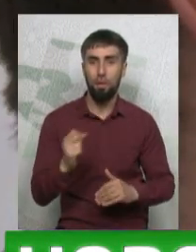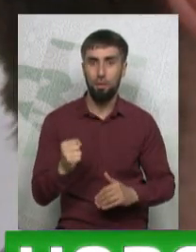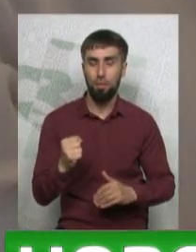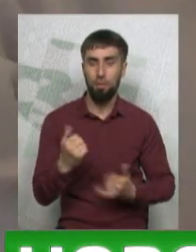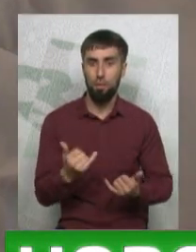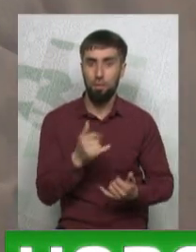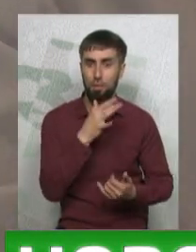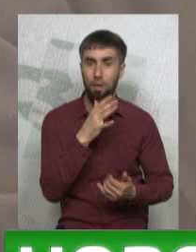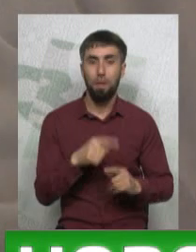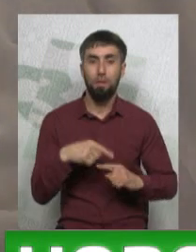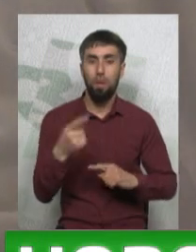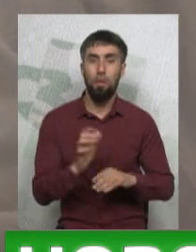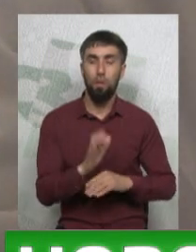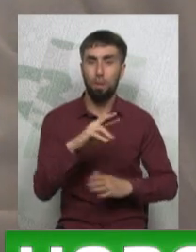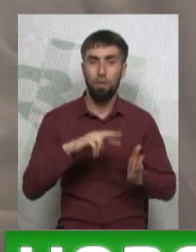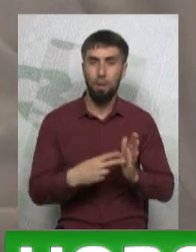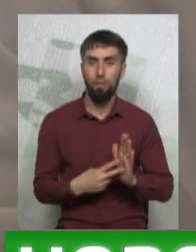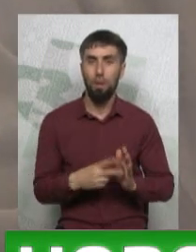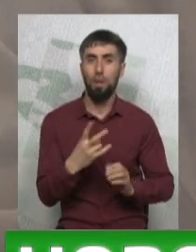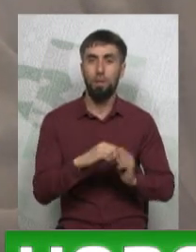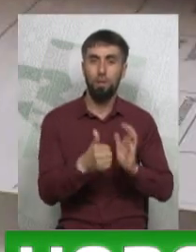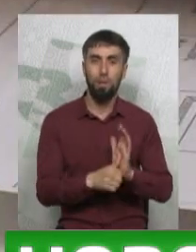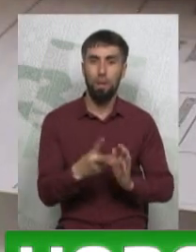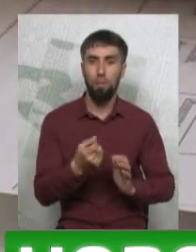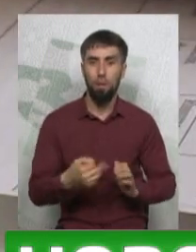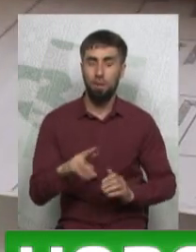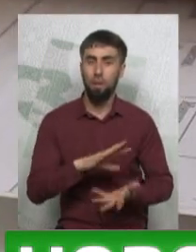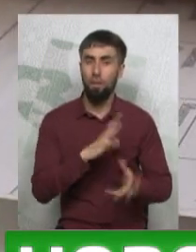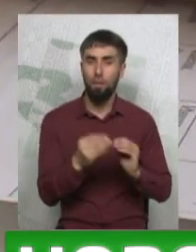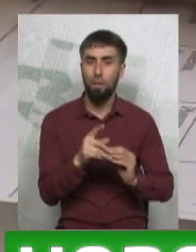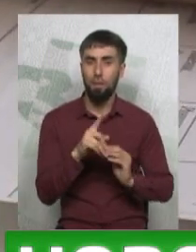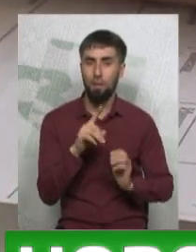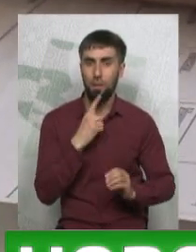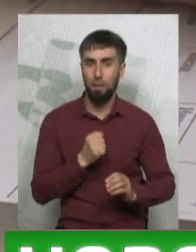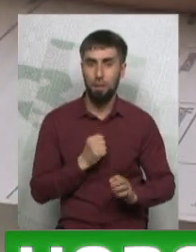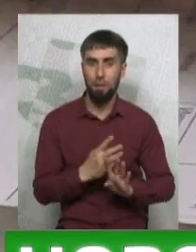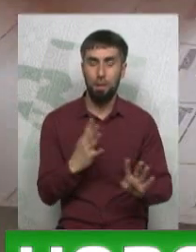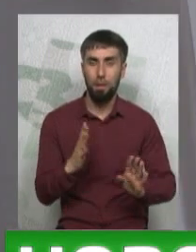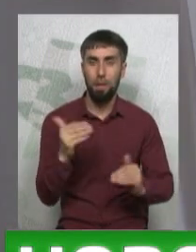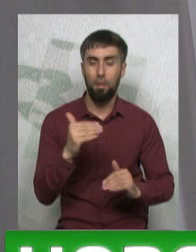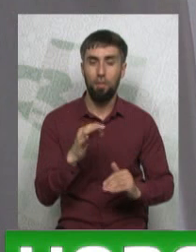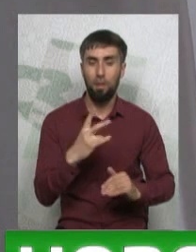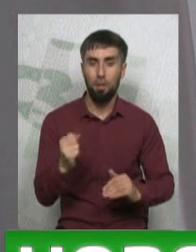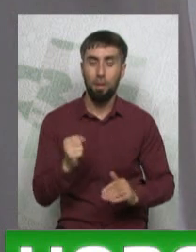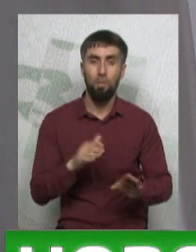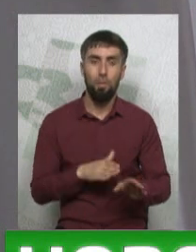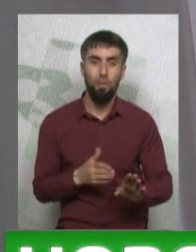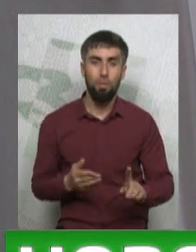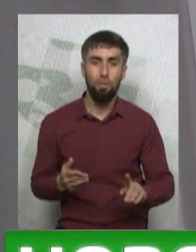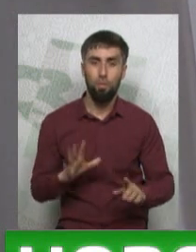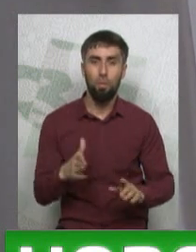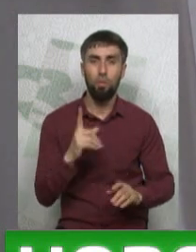призывной кампании. Следующая отправка запланирована на 16 мая. Всего ряды вооруженных сил в рамках весеннего призыва пополнят